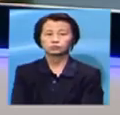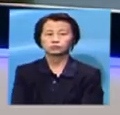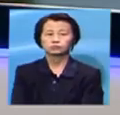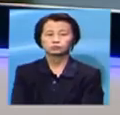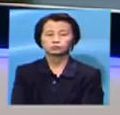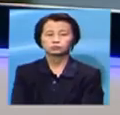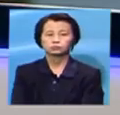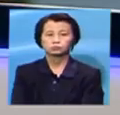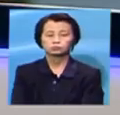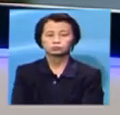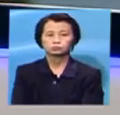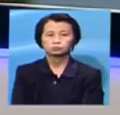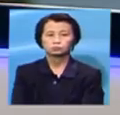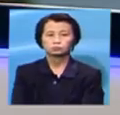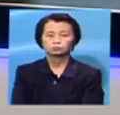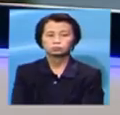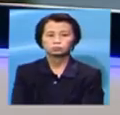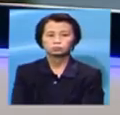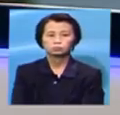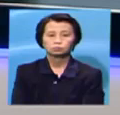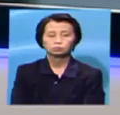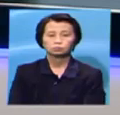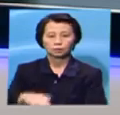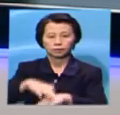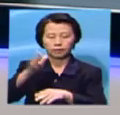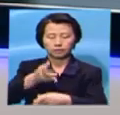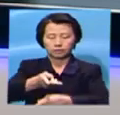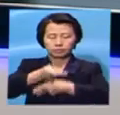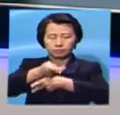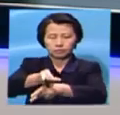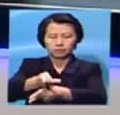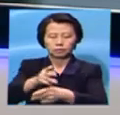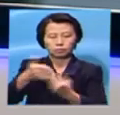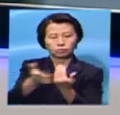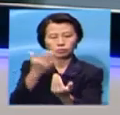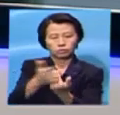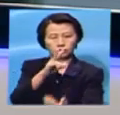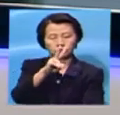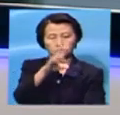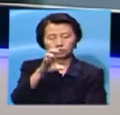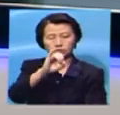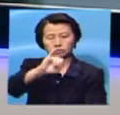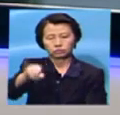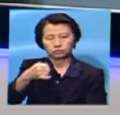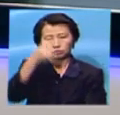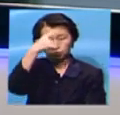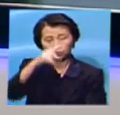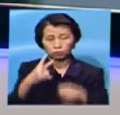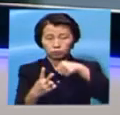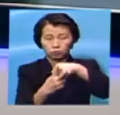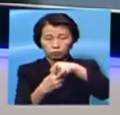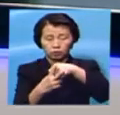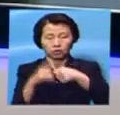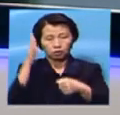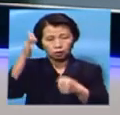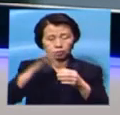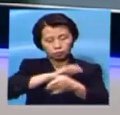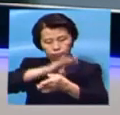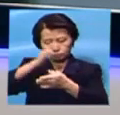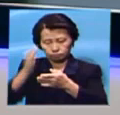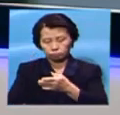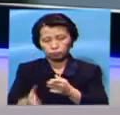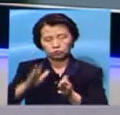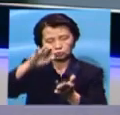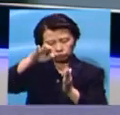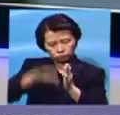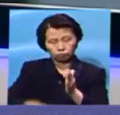Kedah bertemu kembali Baki pinjaman mudah rm250 juta Kepada Proton holdings berhad dijangka selesai kurang